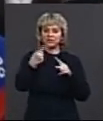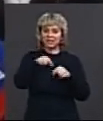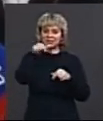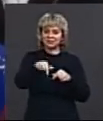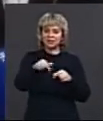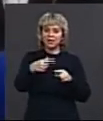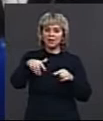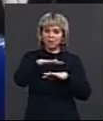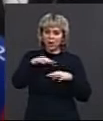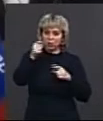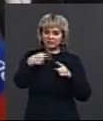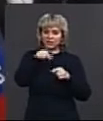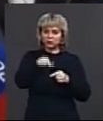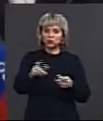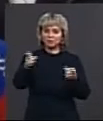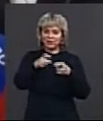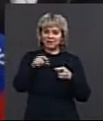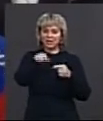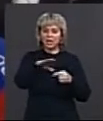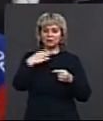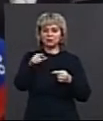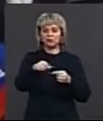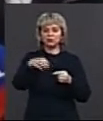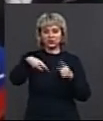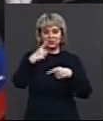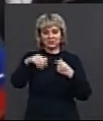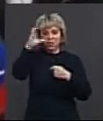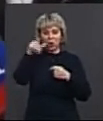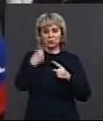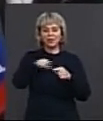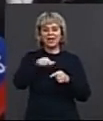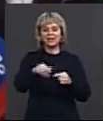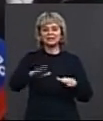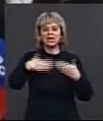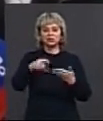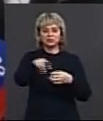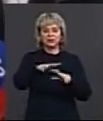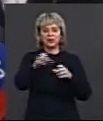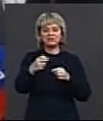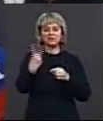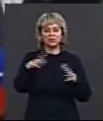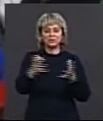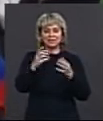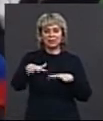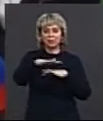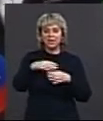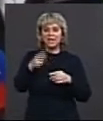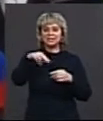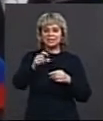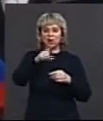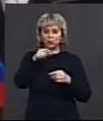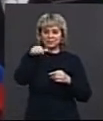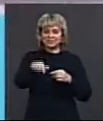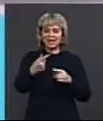которое привлекать более серьезно науку. Вот это одно из направлений. Второе – это сохранение популяции дикого серого